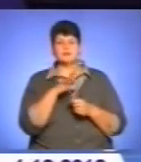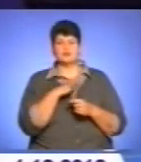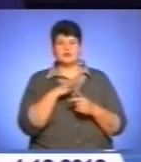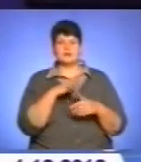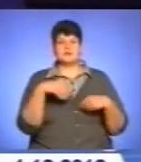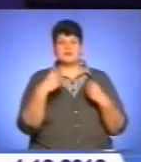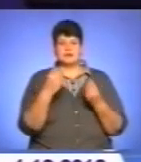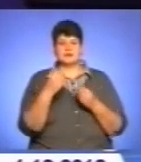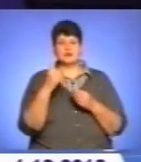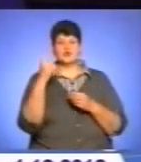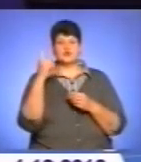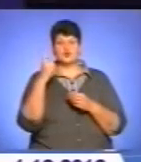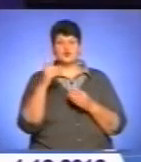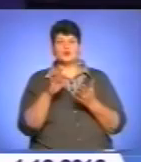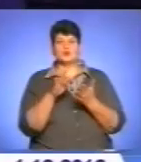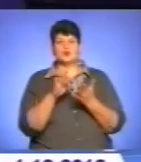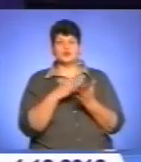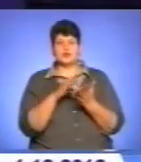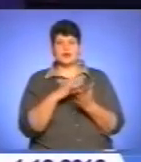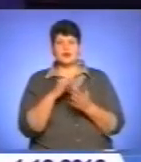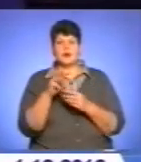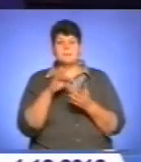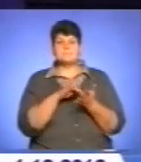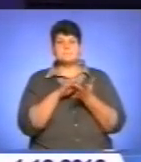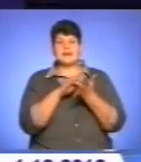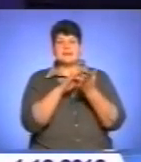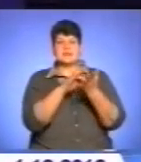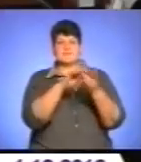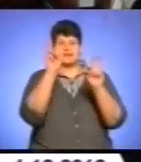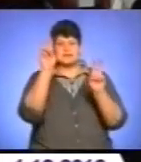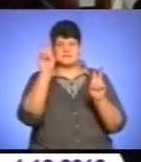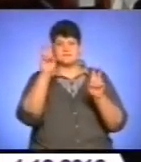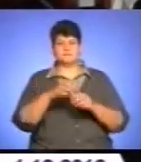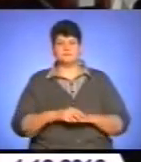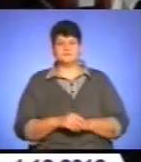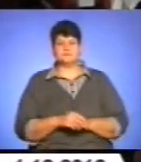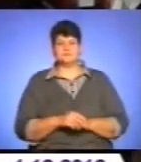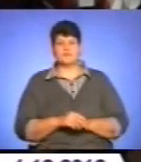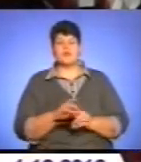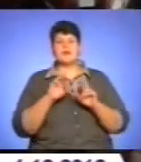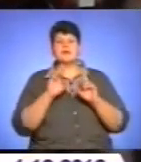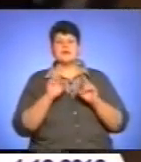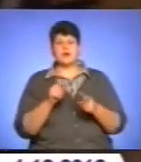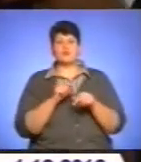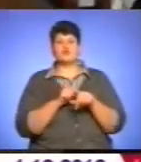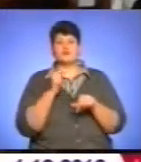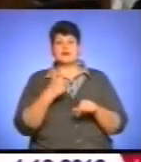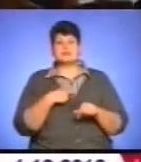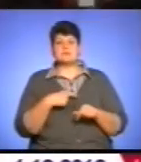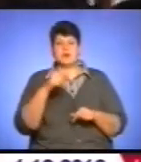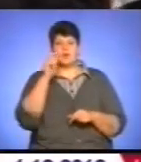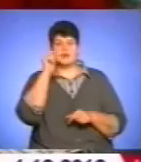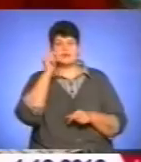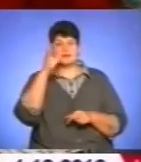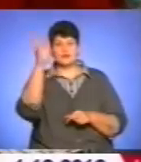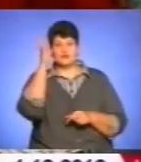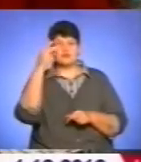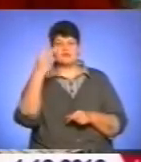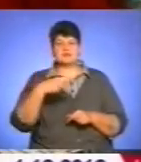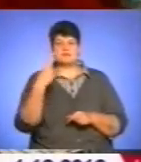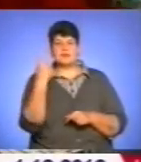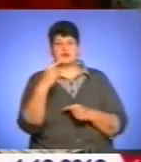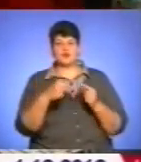СОТО всеукраїнського журналу «Мандрівець». Деталі у сюжеті. Як почуває себе український науковець 21